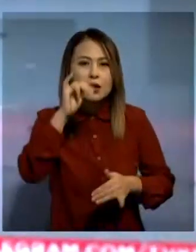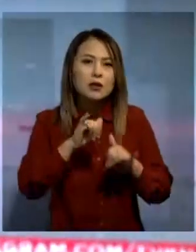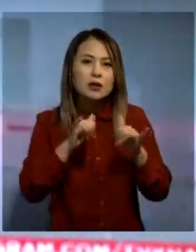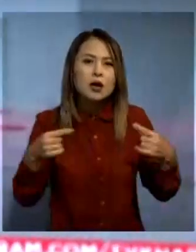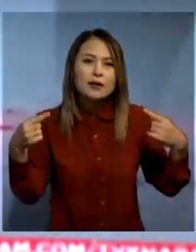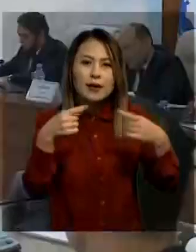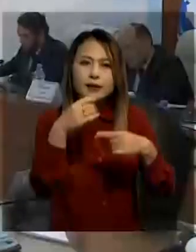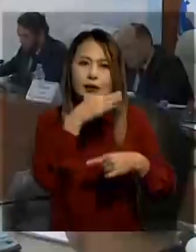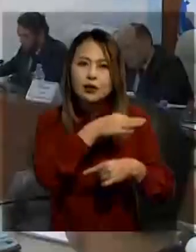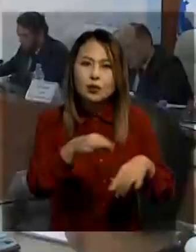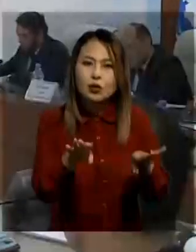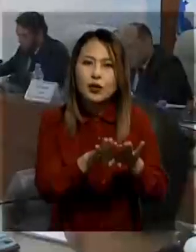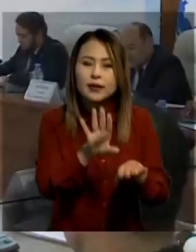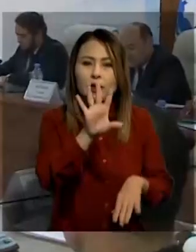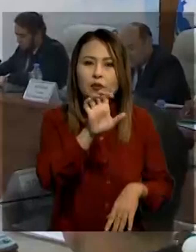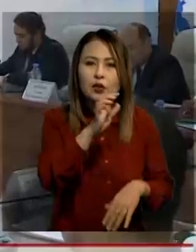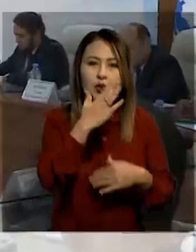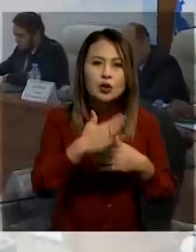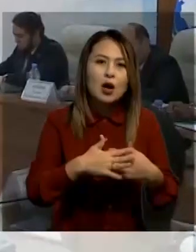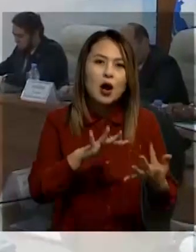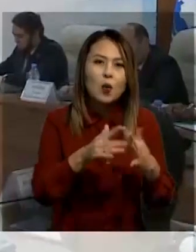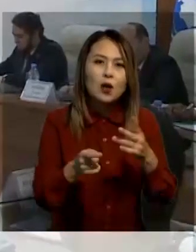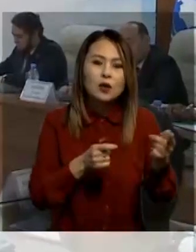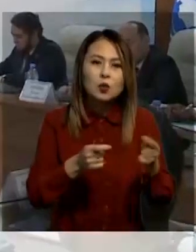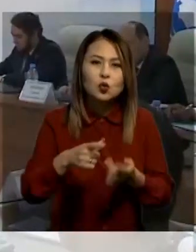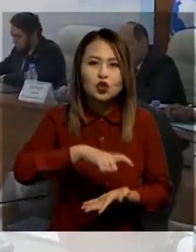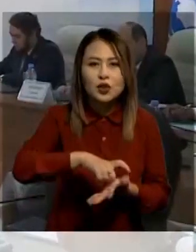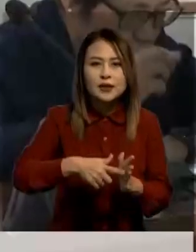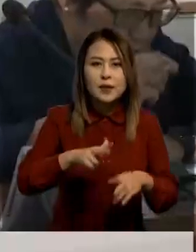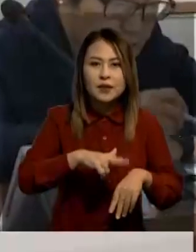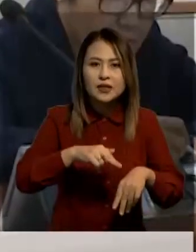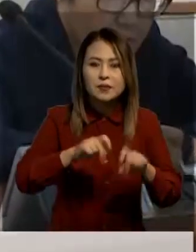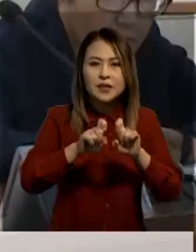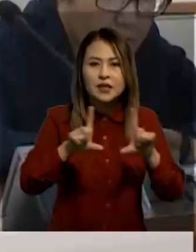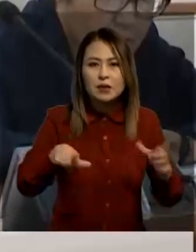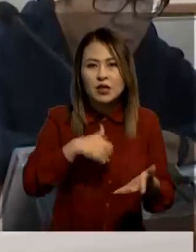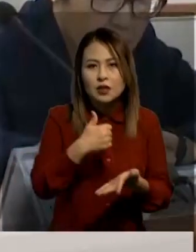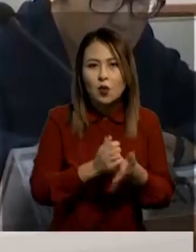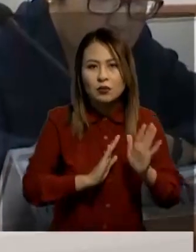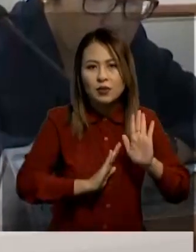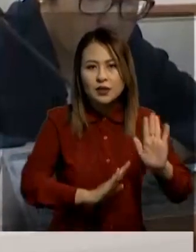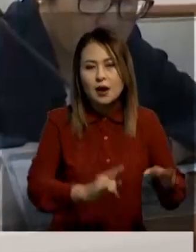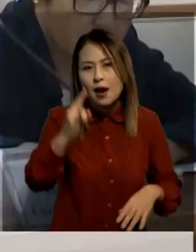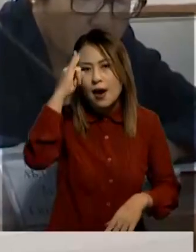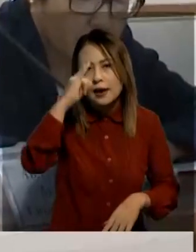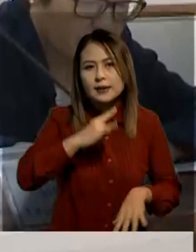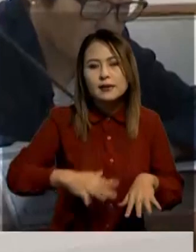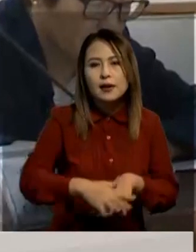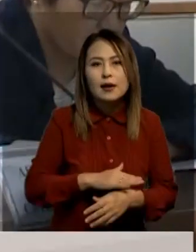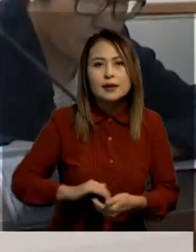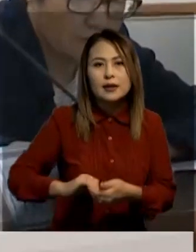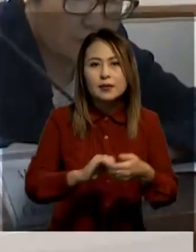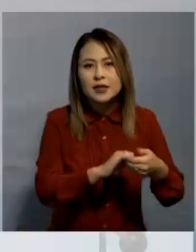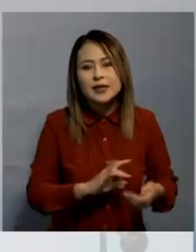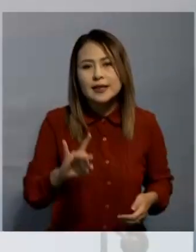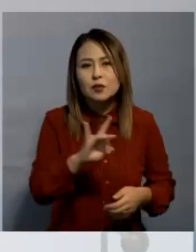білімін арттырды. Нақтырақ айтқанда, бұл қатарда 500-дей ауыл әкімі мен учаскелік полицей және мектеп басшысының орынбасары бар. Бұған Қазақстан